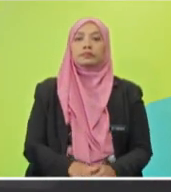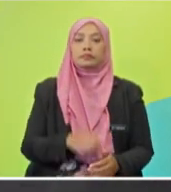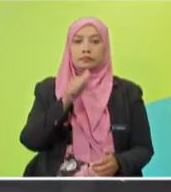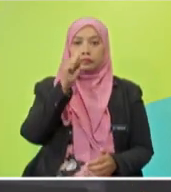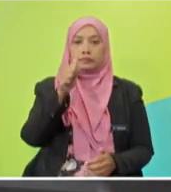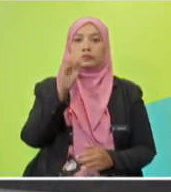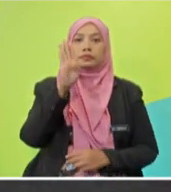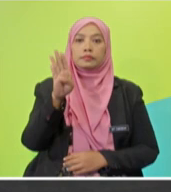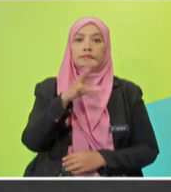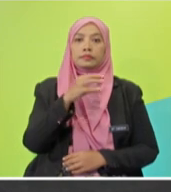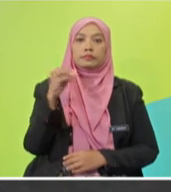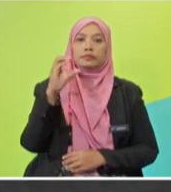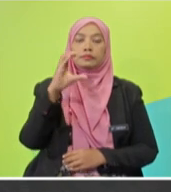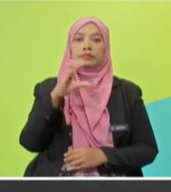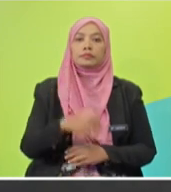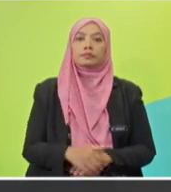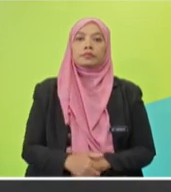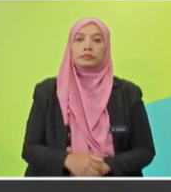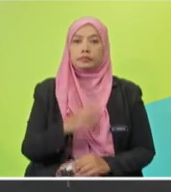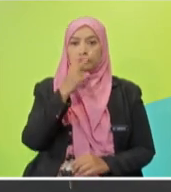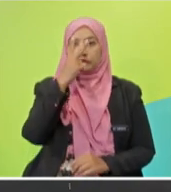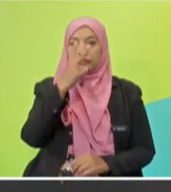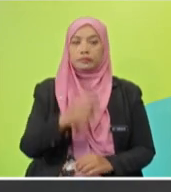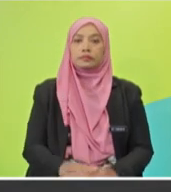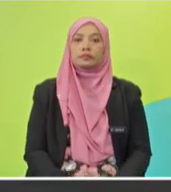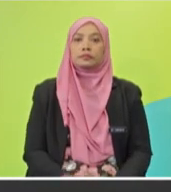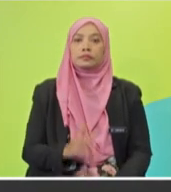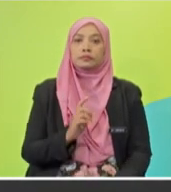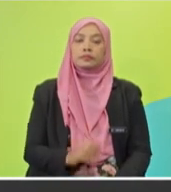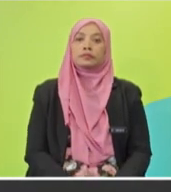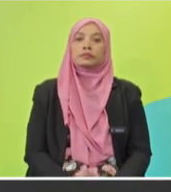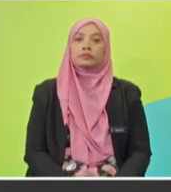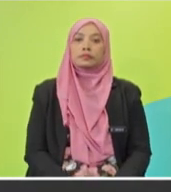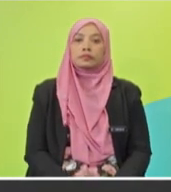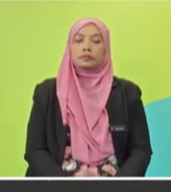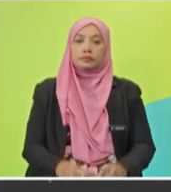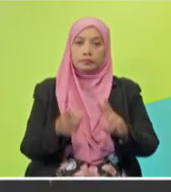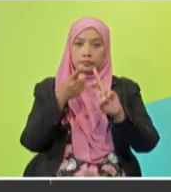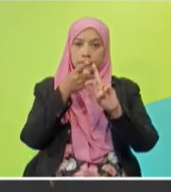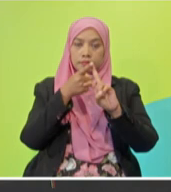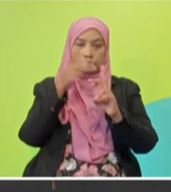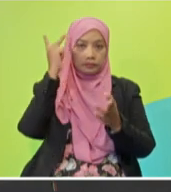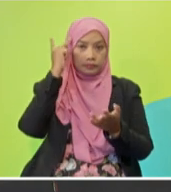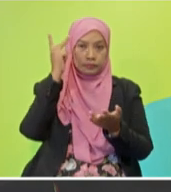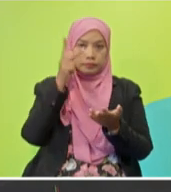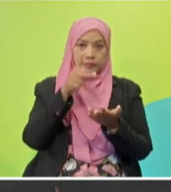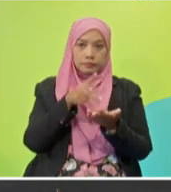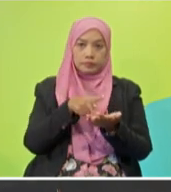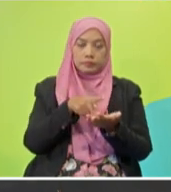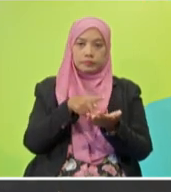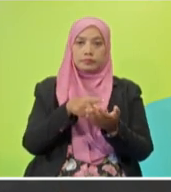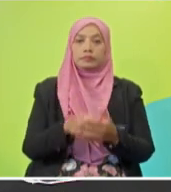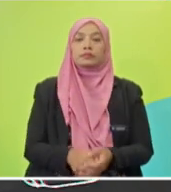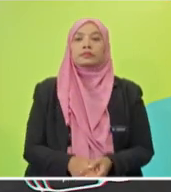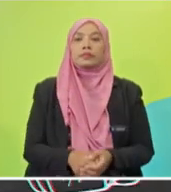yang ini cikgu hanya imbas kembali saja. Okey, kemudian kita akan pula pergi ke standard yang kedua, mengenal pasti dan menentukan nisbah